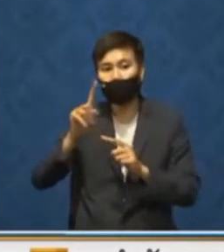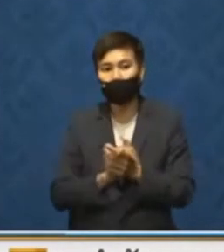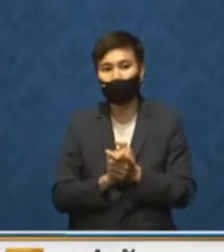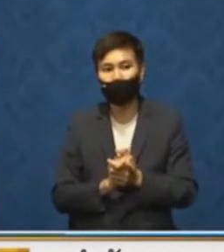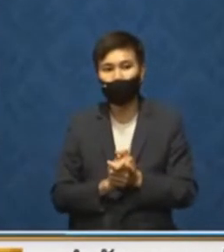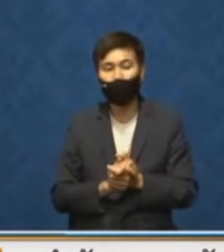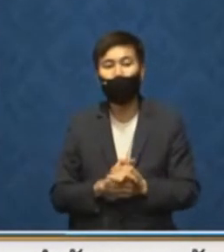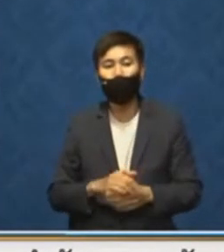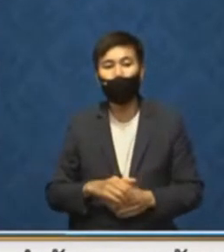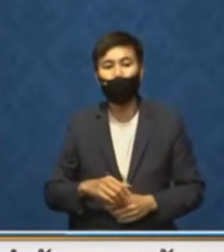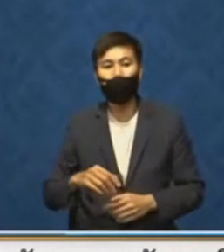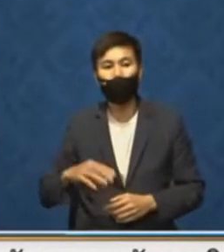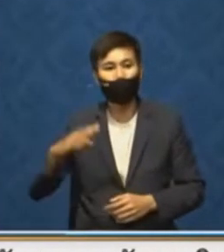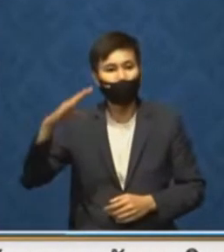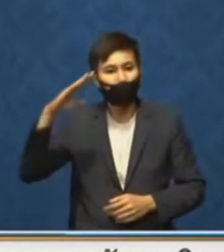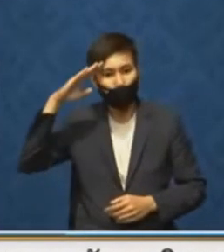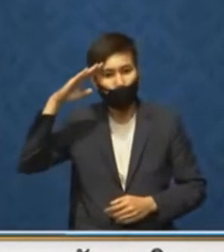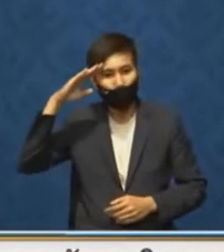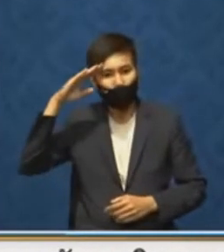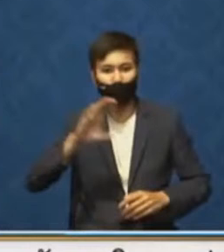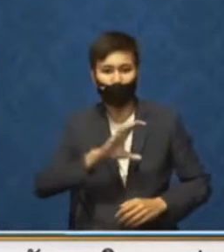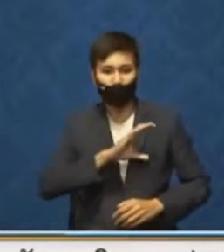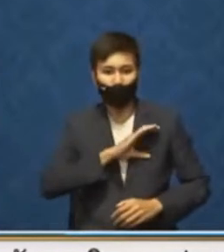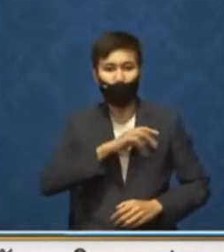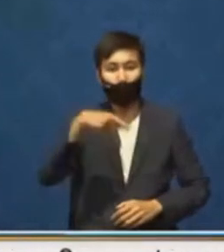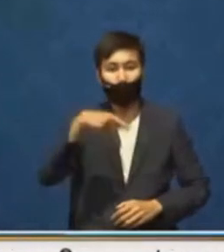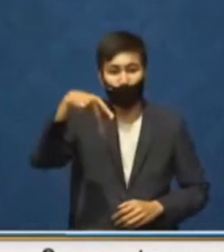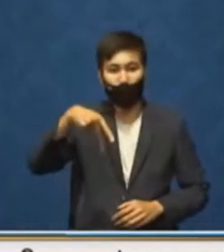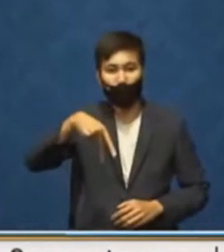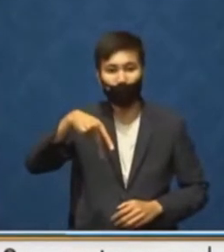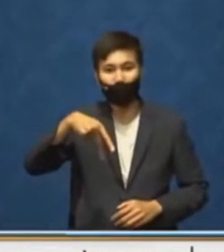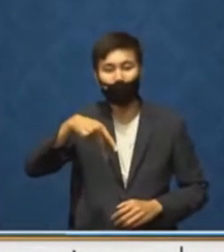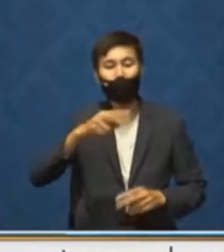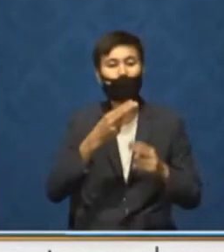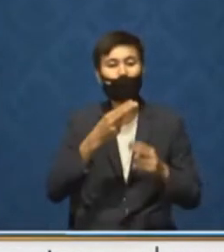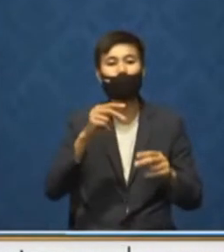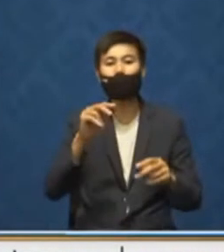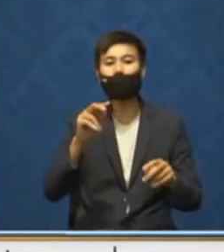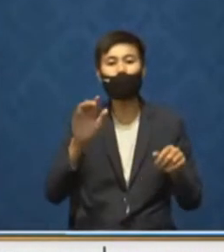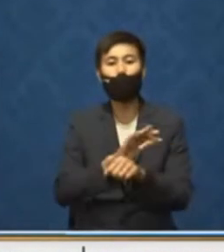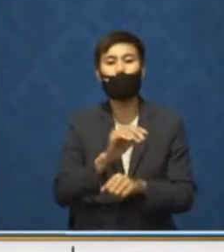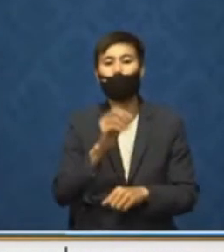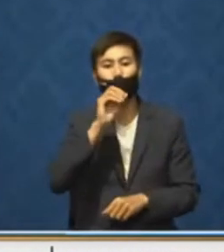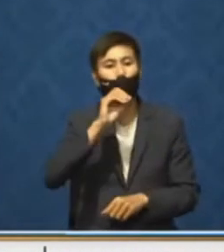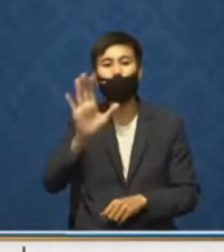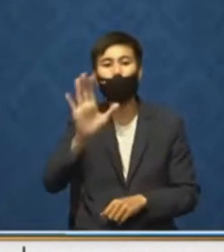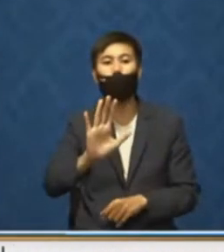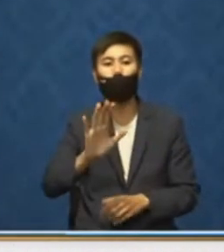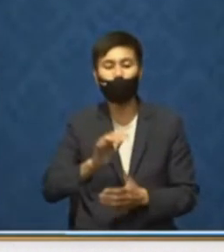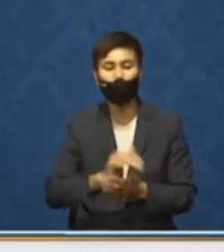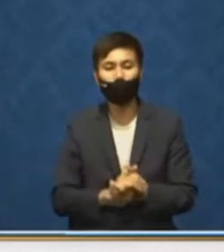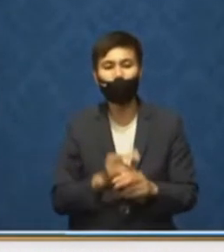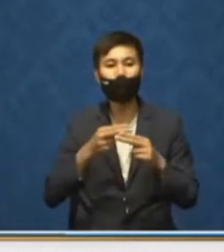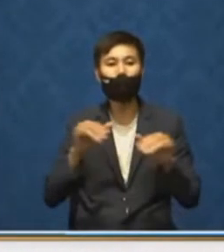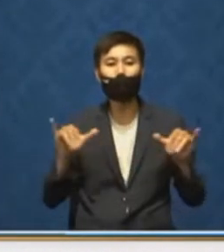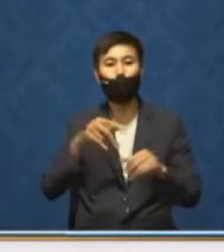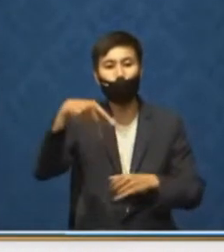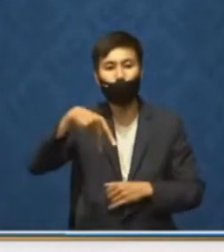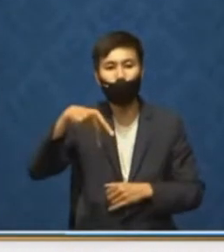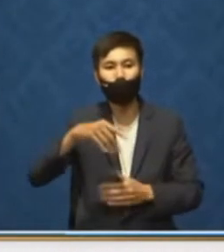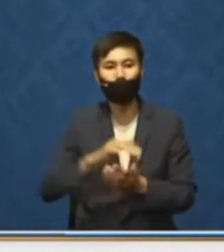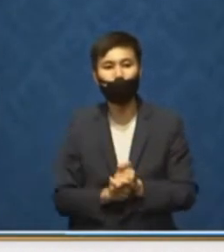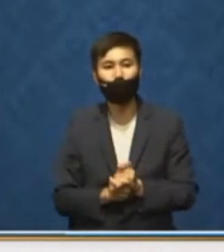aพอพานผมไม่เอ๋ยชื่อณพพานหน้าเป็นสนิทกับใครไปคิดเอาเองดูว่าเขาจะมีดูแลตอนทุนยูโซ่